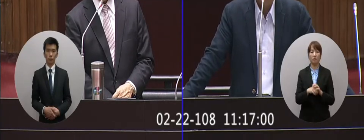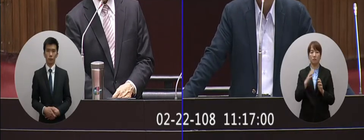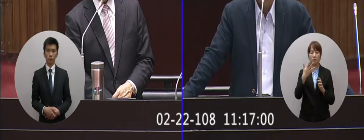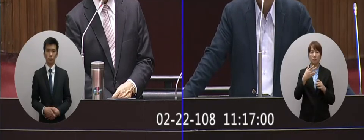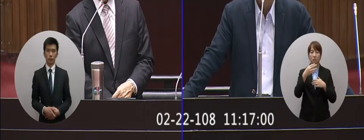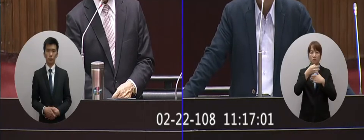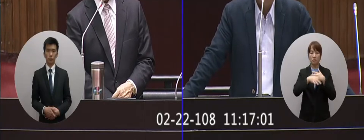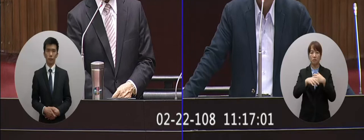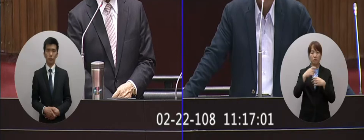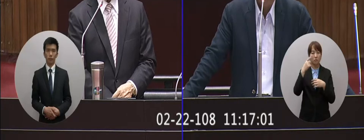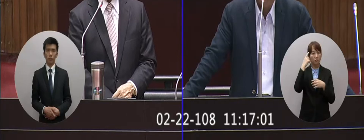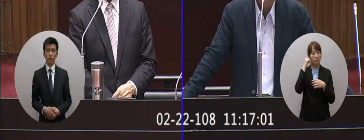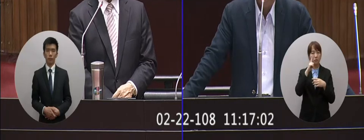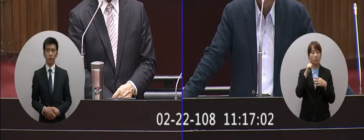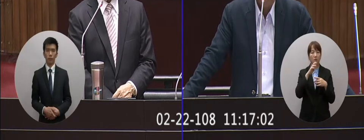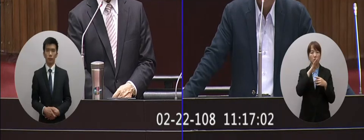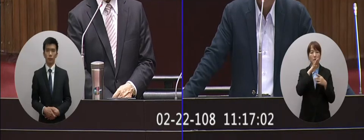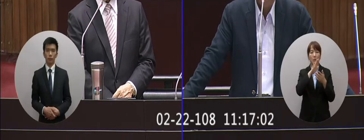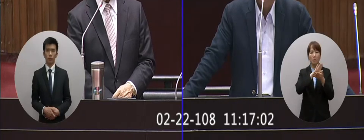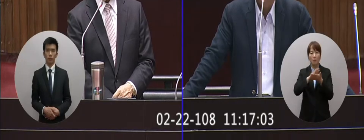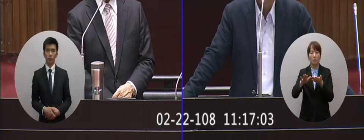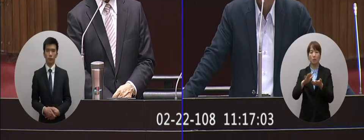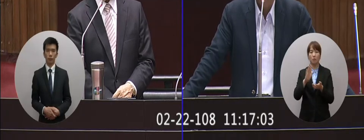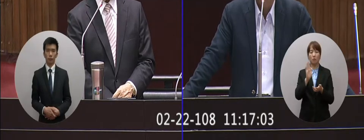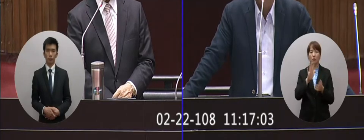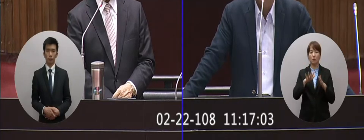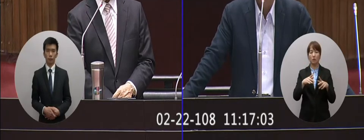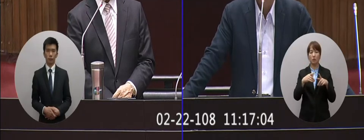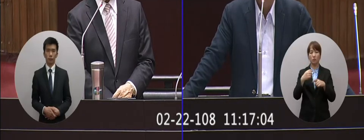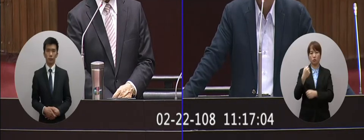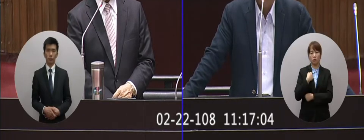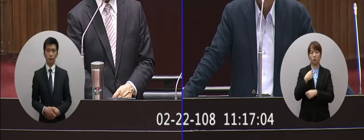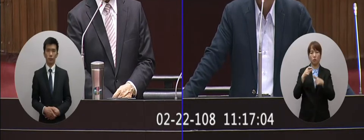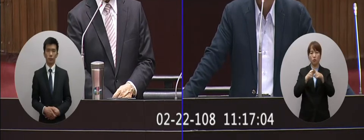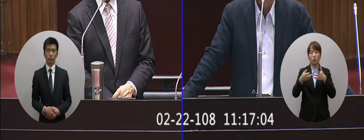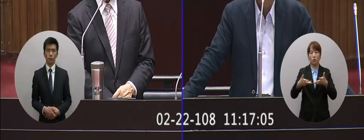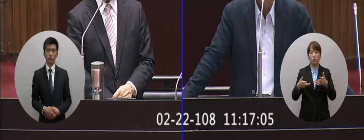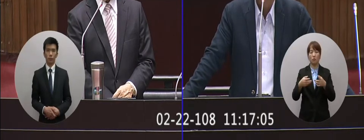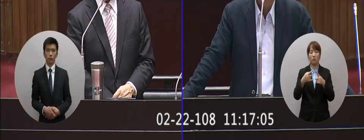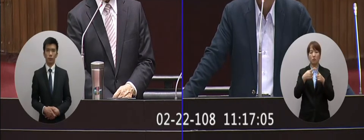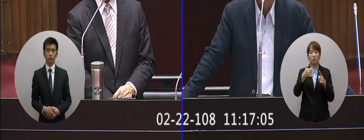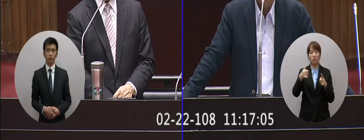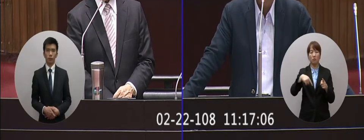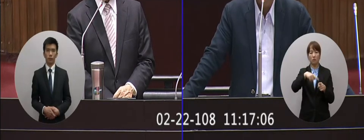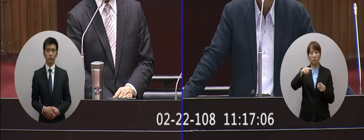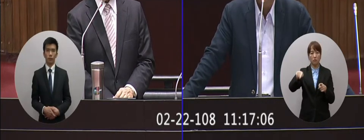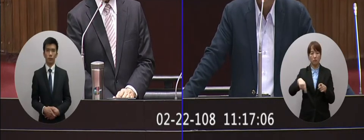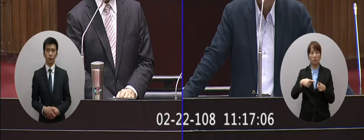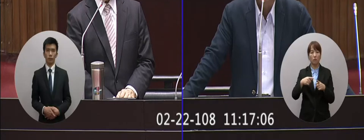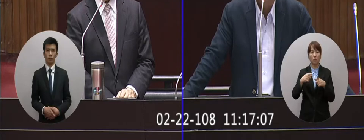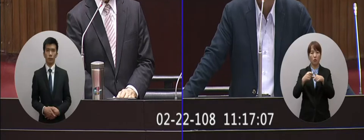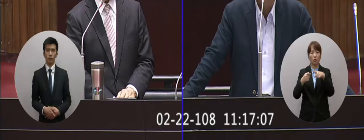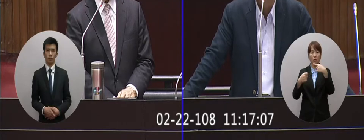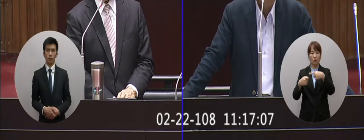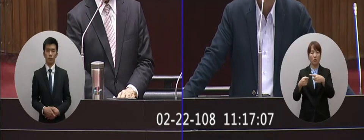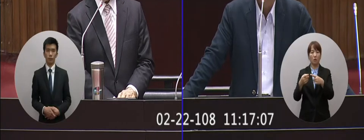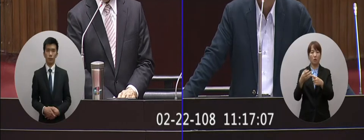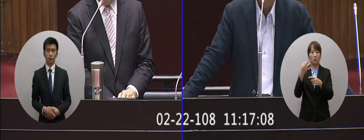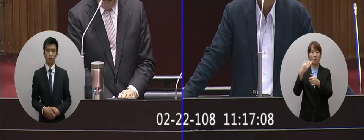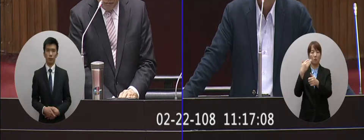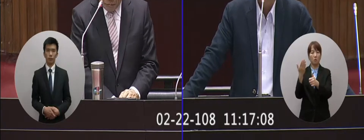为不平则鸣。现在军公教，啊，坦白讲是公教是砍得